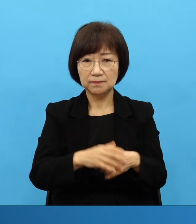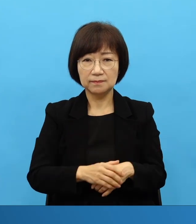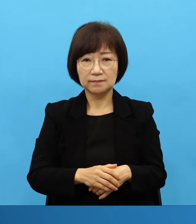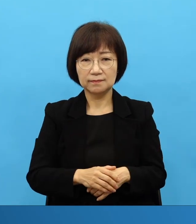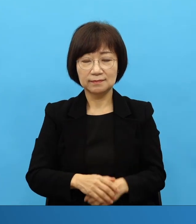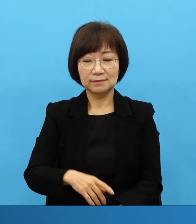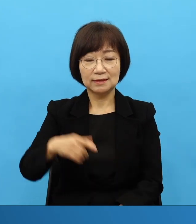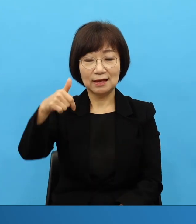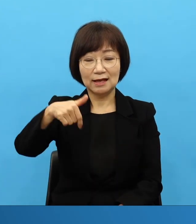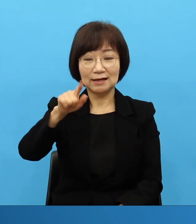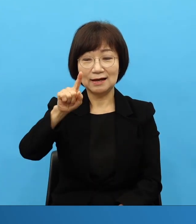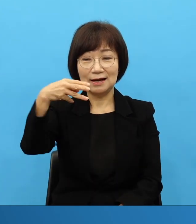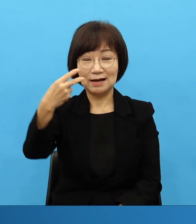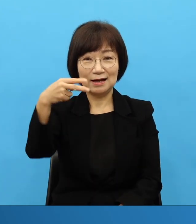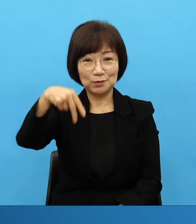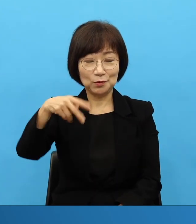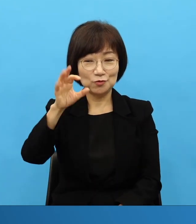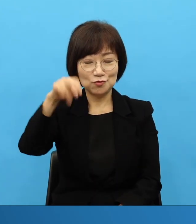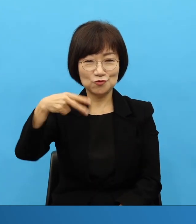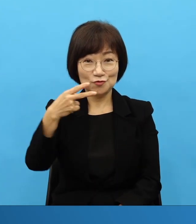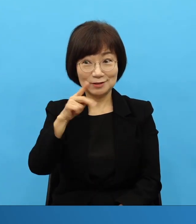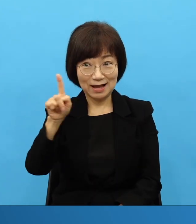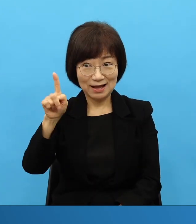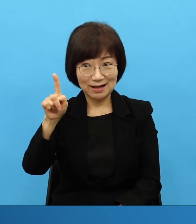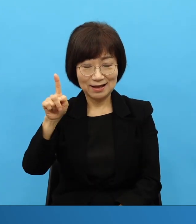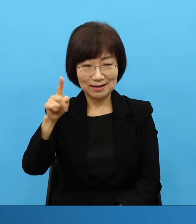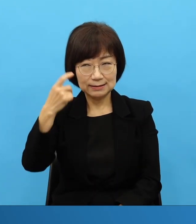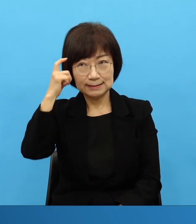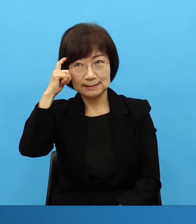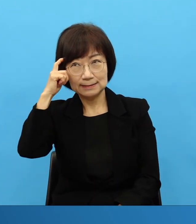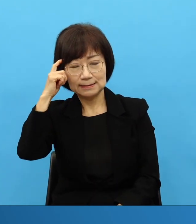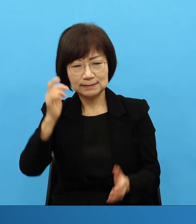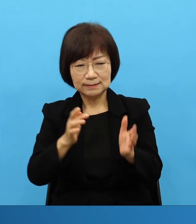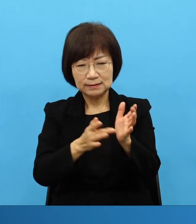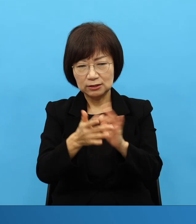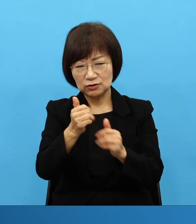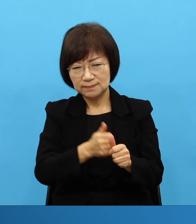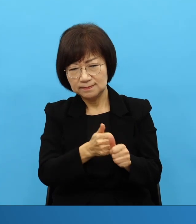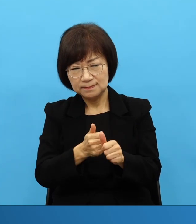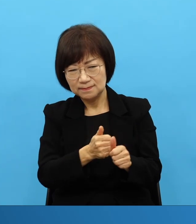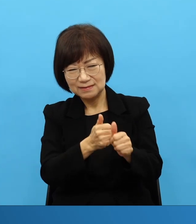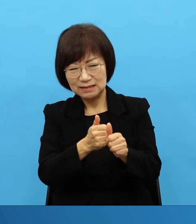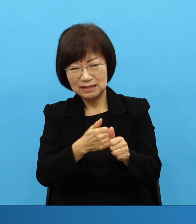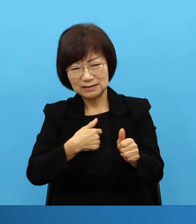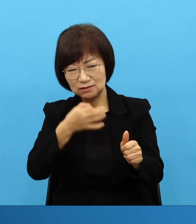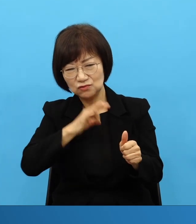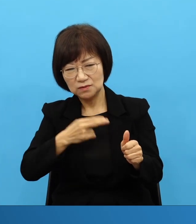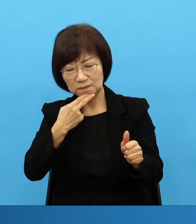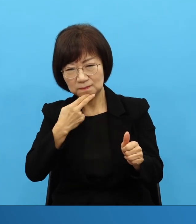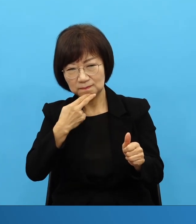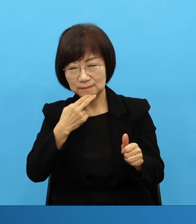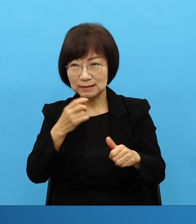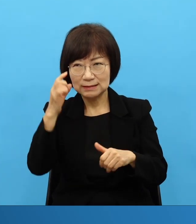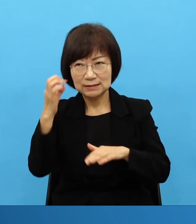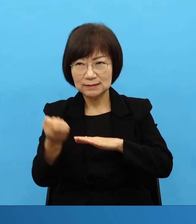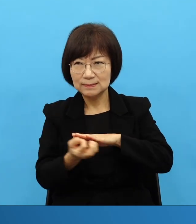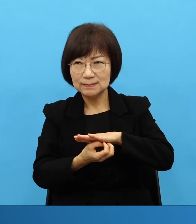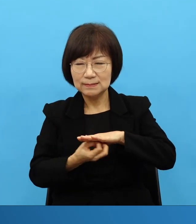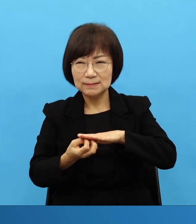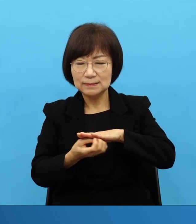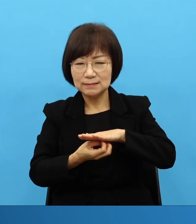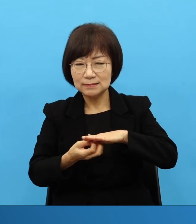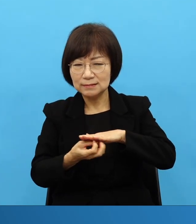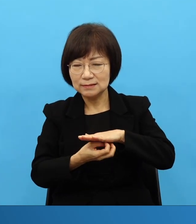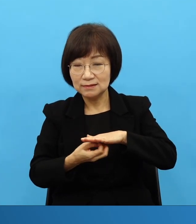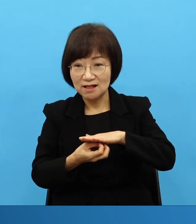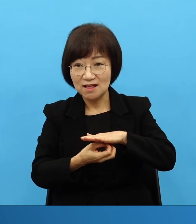해보니까 이 예수 따라 계속 다니면 안 되겠거든. And he 계산 looked at- 나온 거예요. He really had that calculation in his head. Oh, I can't just